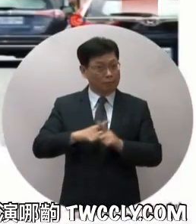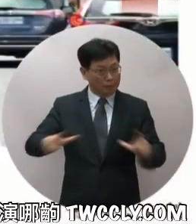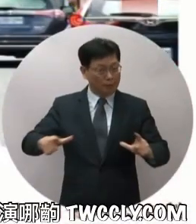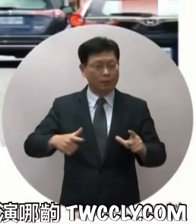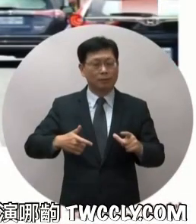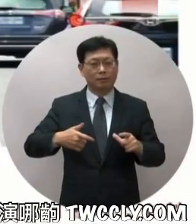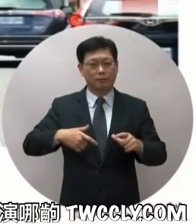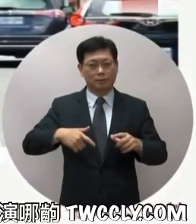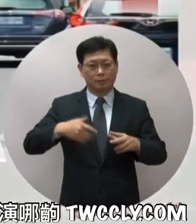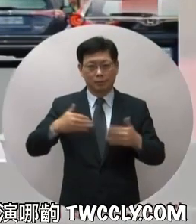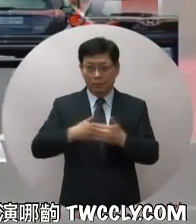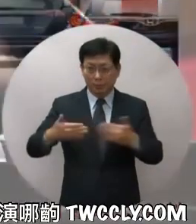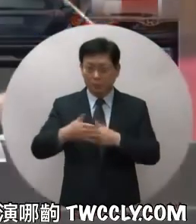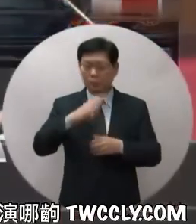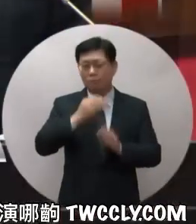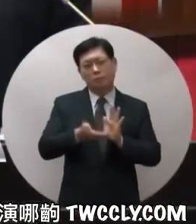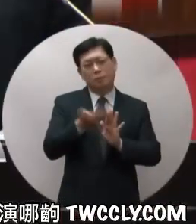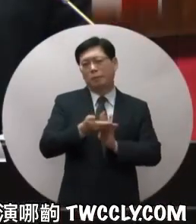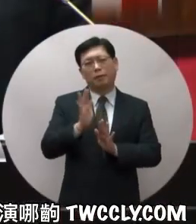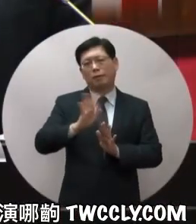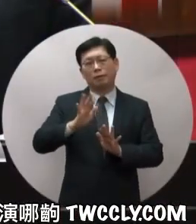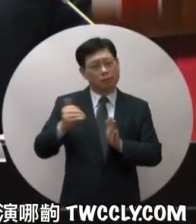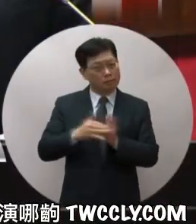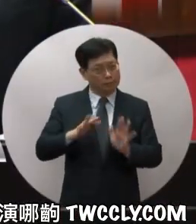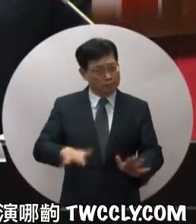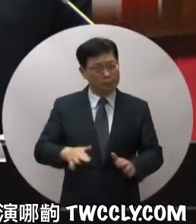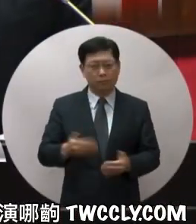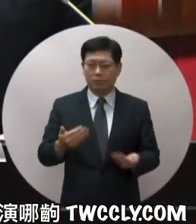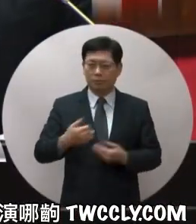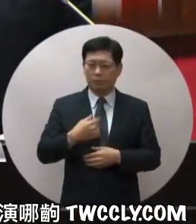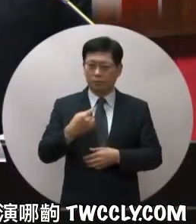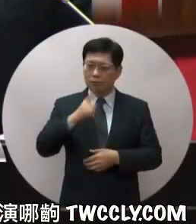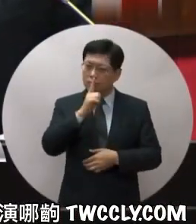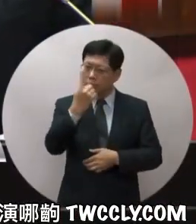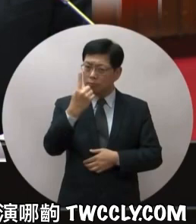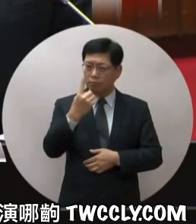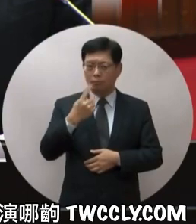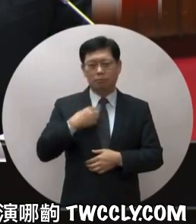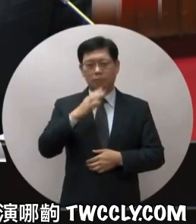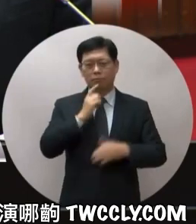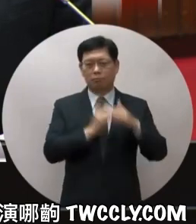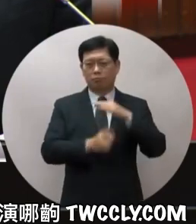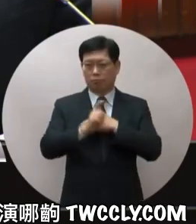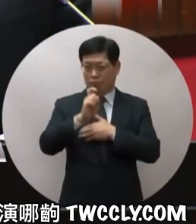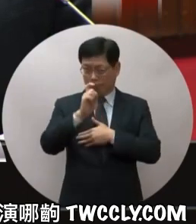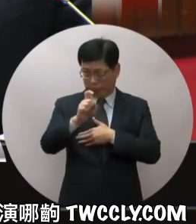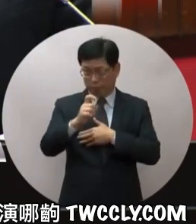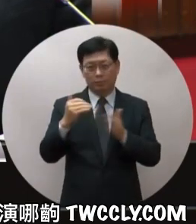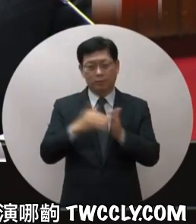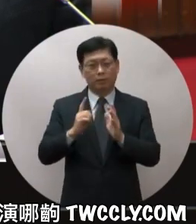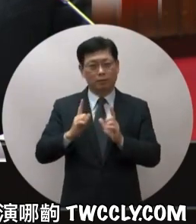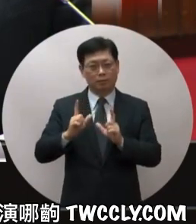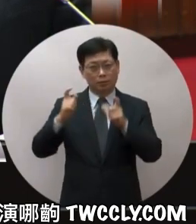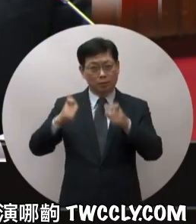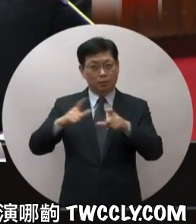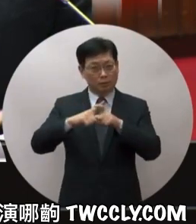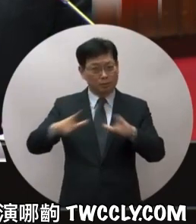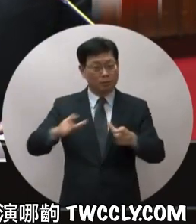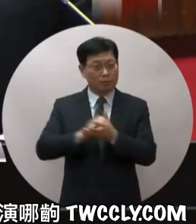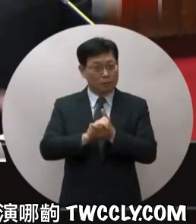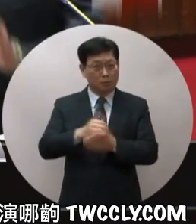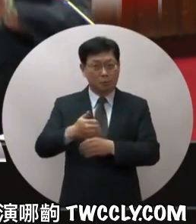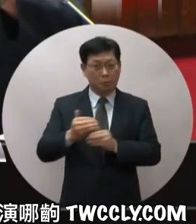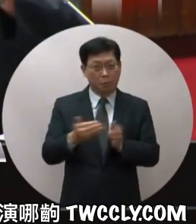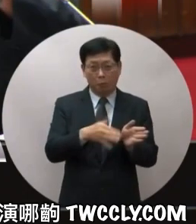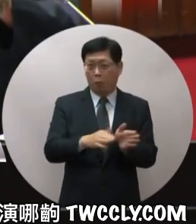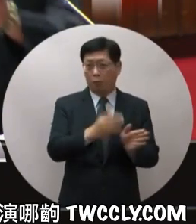通建設屏北別說啦屏東屏東屏東屏大鵬灣那麼現在